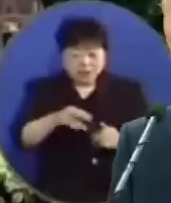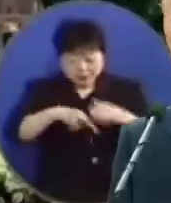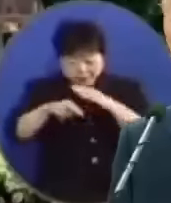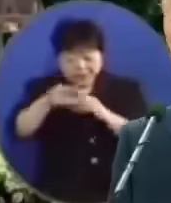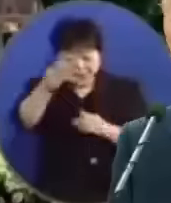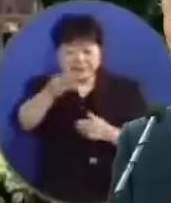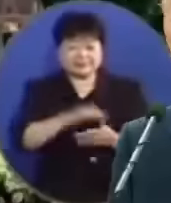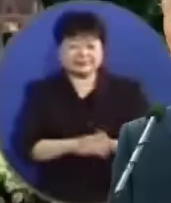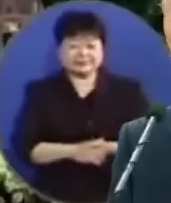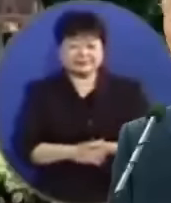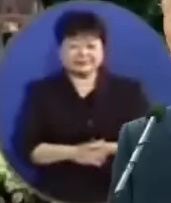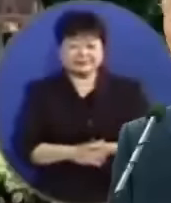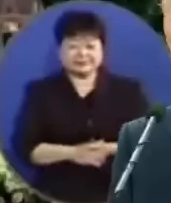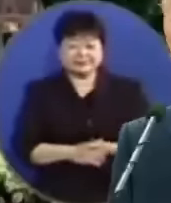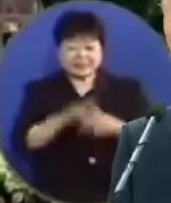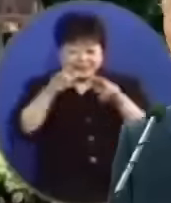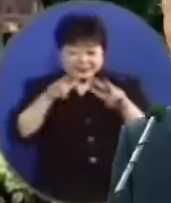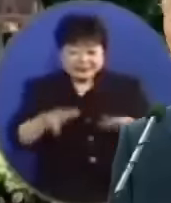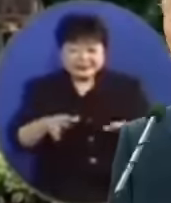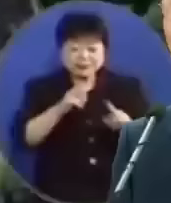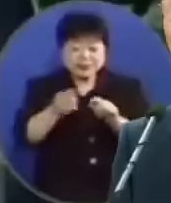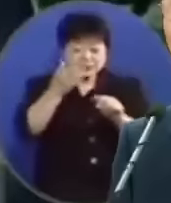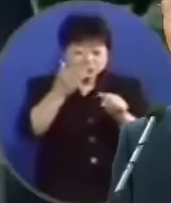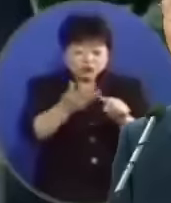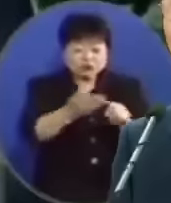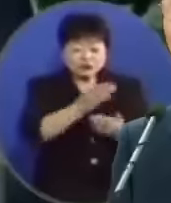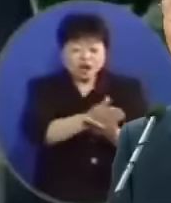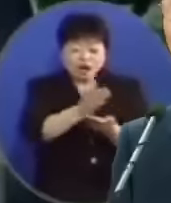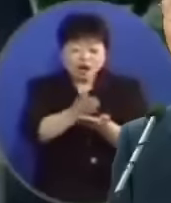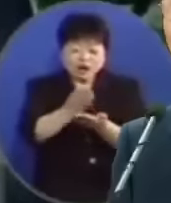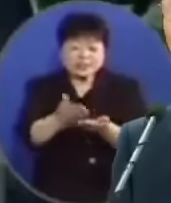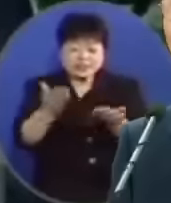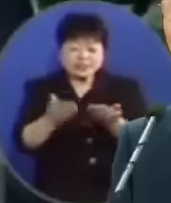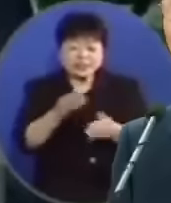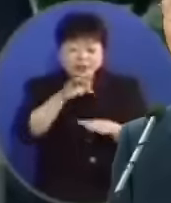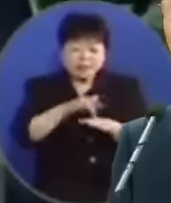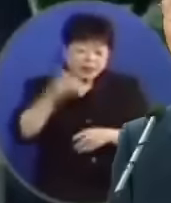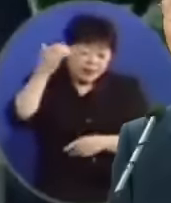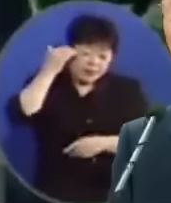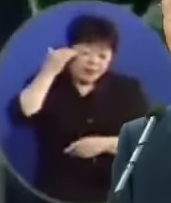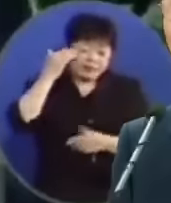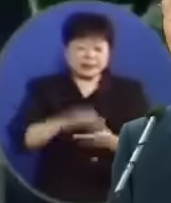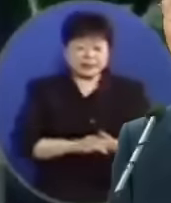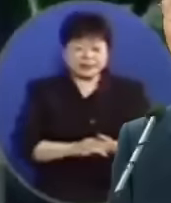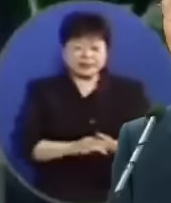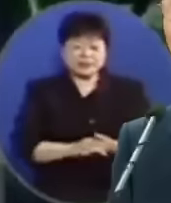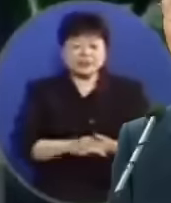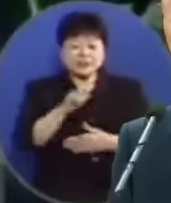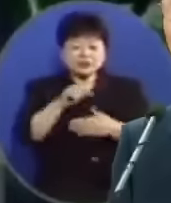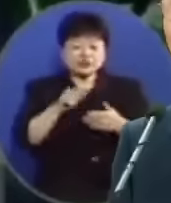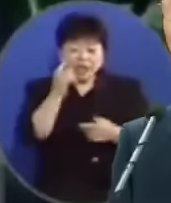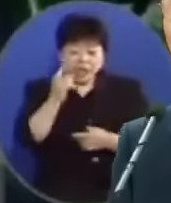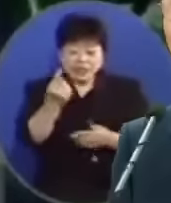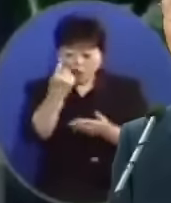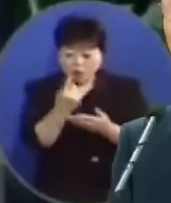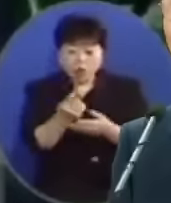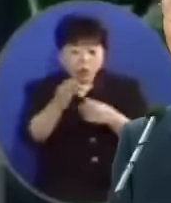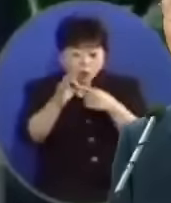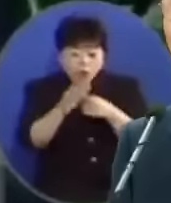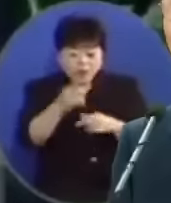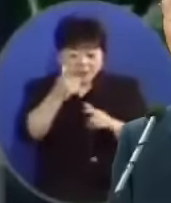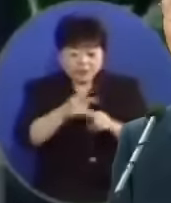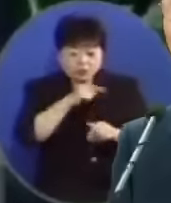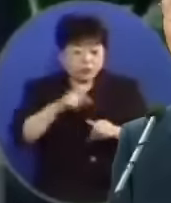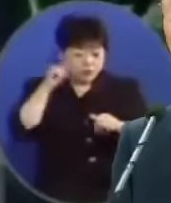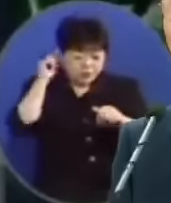피하리라. 지금 제가 말씀드린 이런 여러 가지 일을 마귀가 여러분이 하는데, 이런 일 중에 한 가지라도 다가오거든